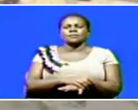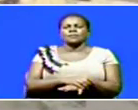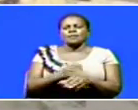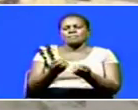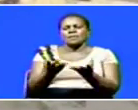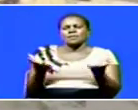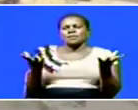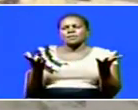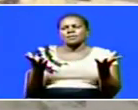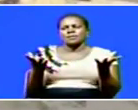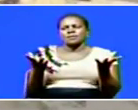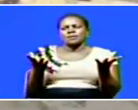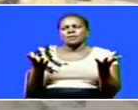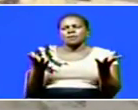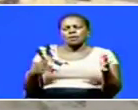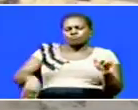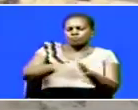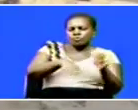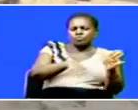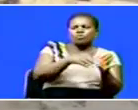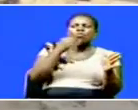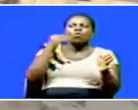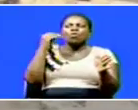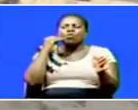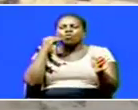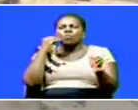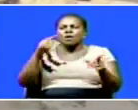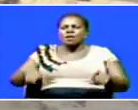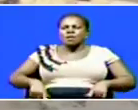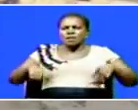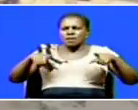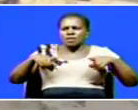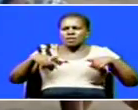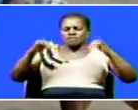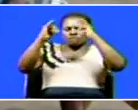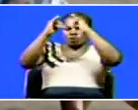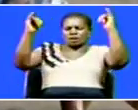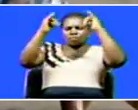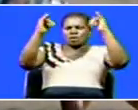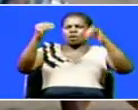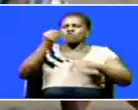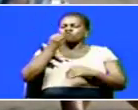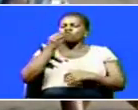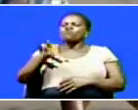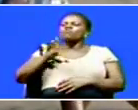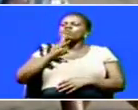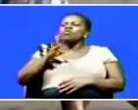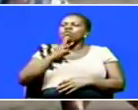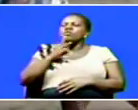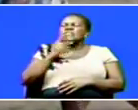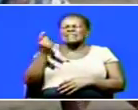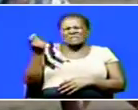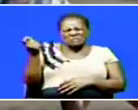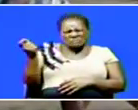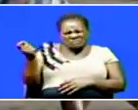Many of them, chased from their homesteads, have now been forced to live in isolation camps where food and water remains